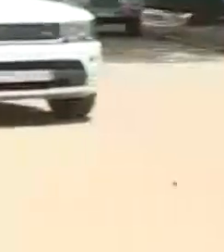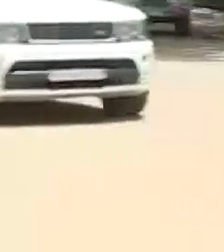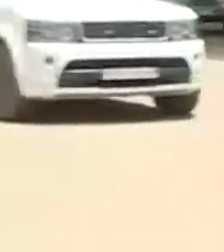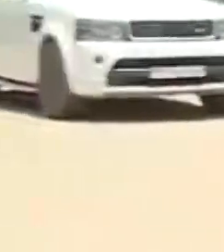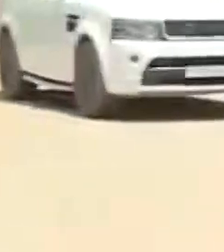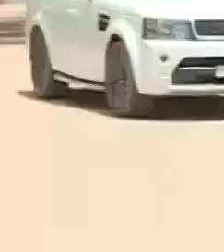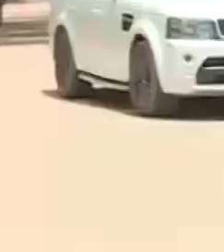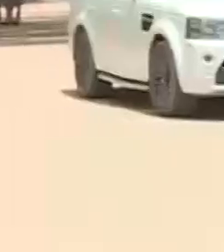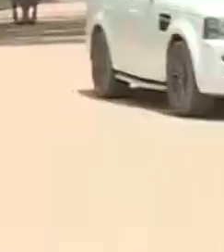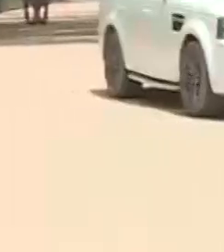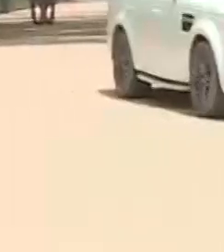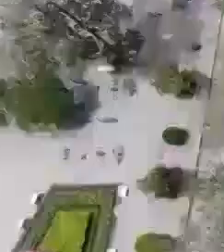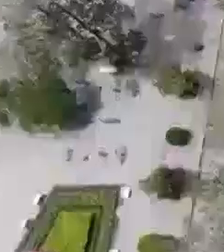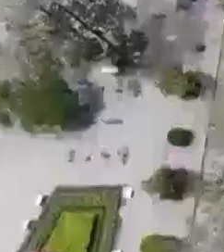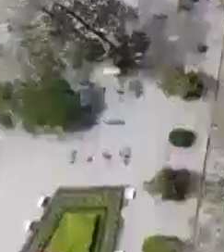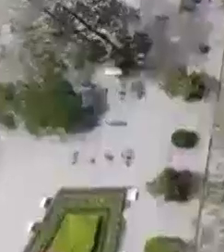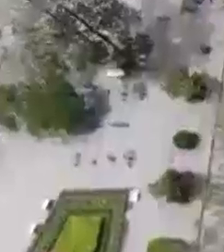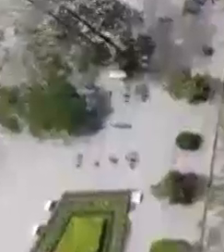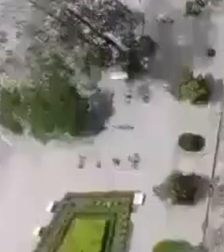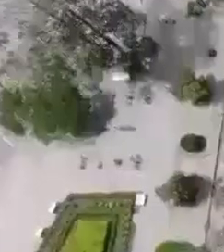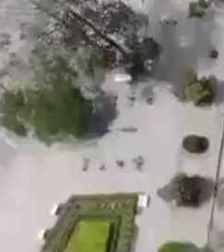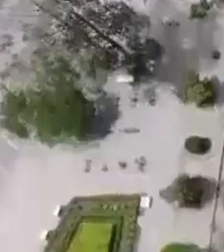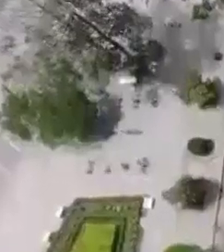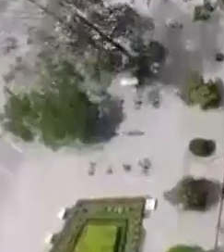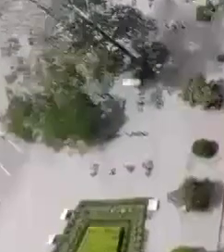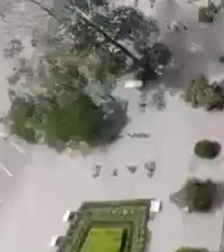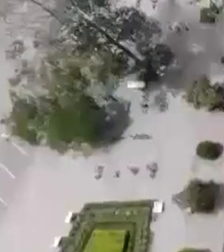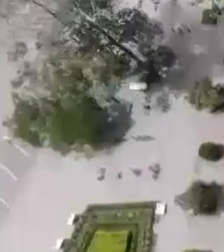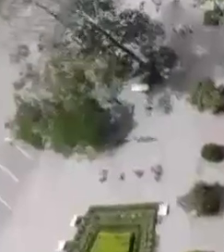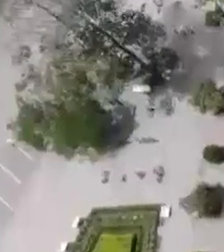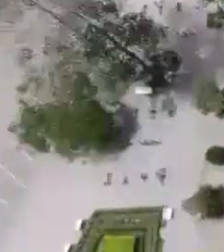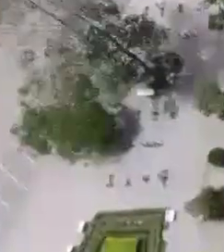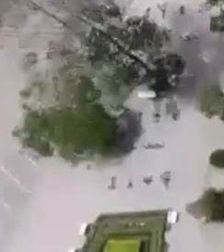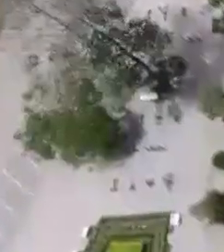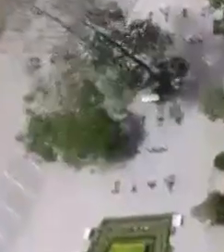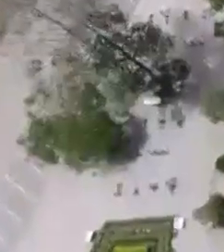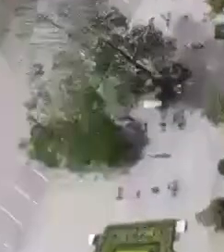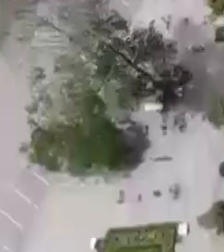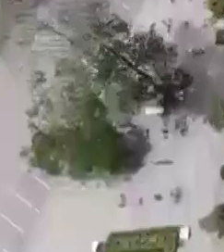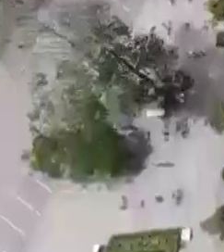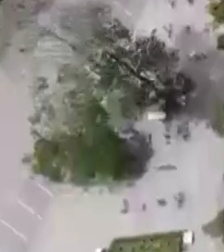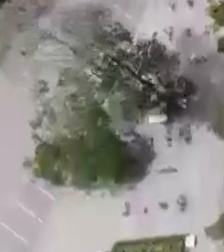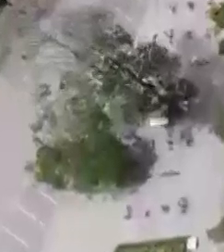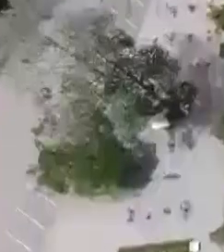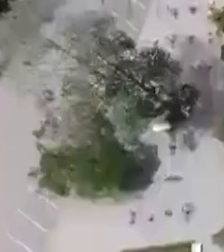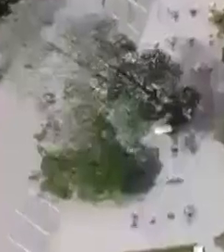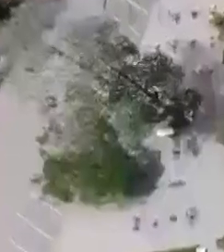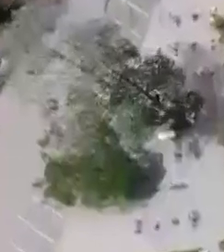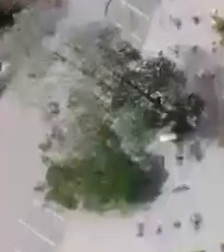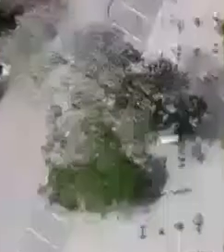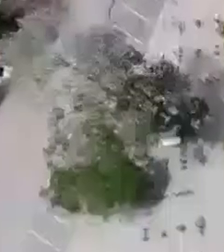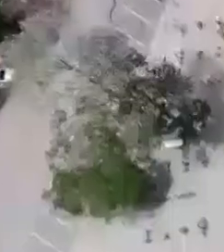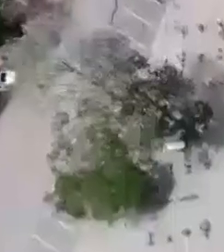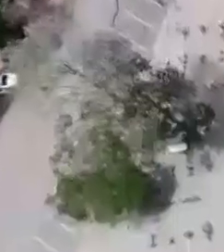នៃការកសាងសមិទ្ធផលសំខាន់ៗខាងលើឲ្យសម្រេចទទួលបានជោគជ័យទៅតាមផែនការដែលបានគ្រោងទុក